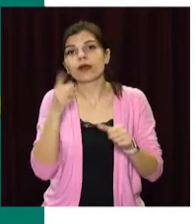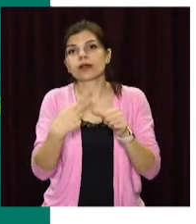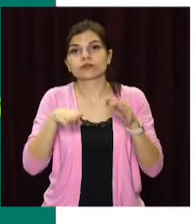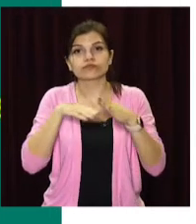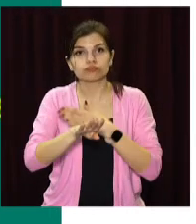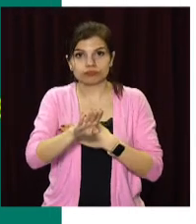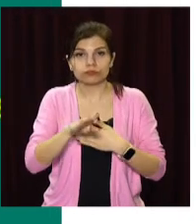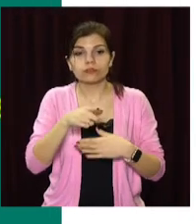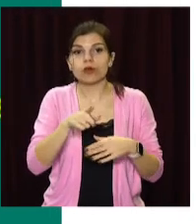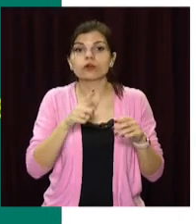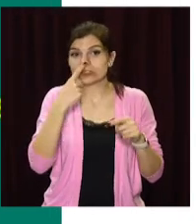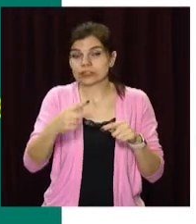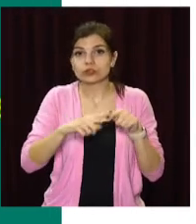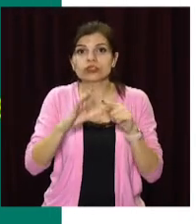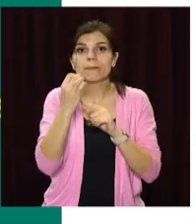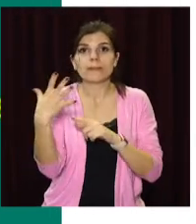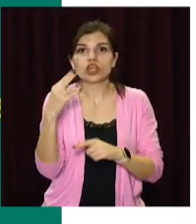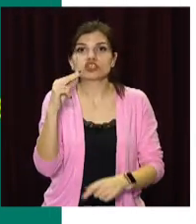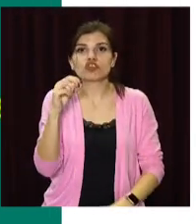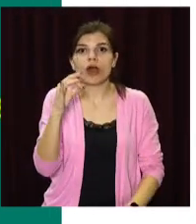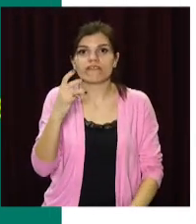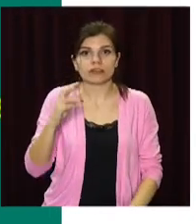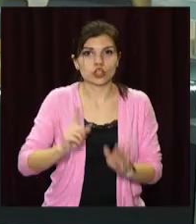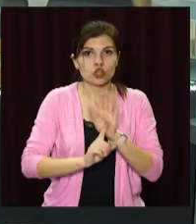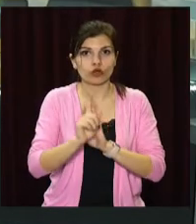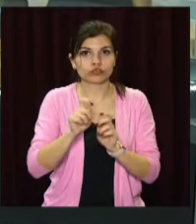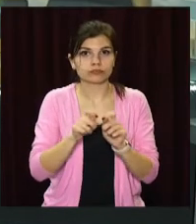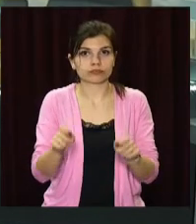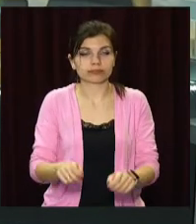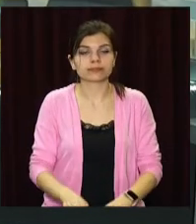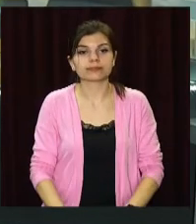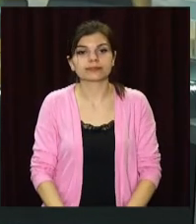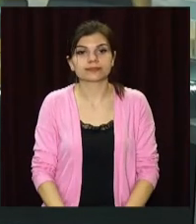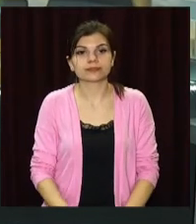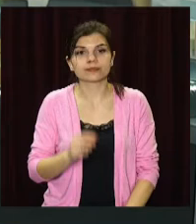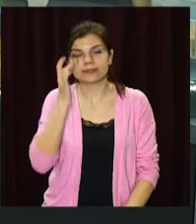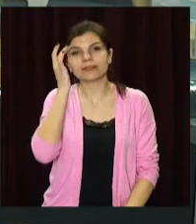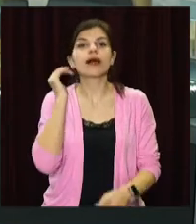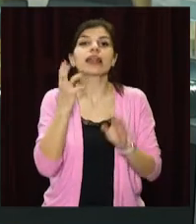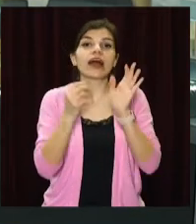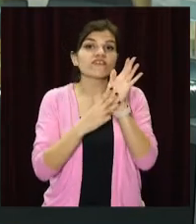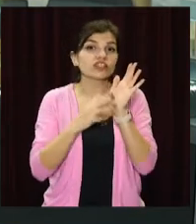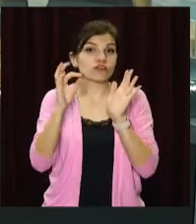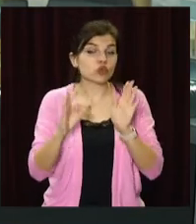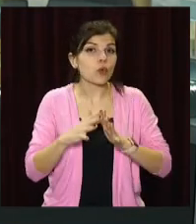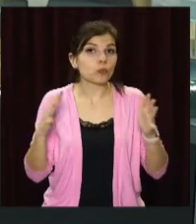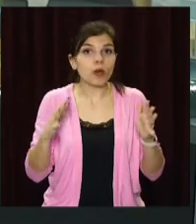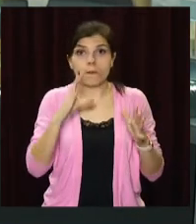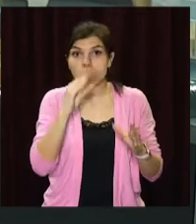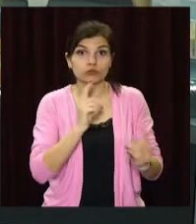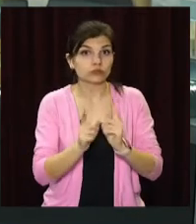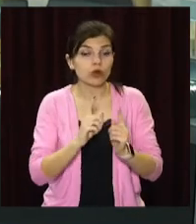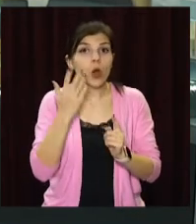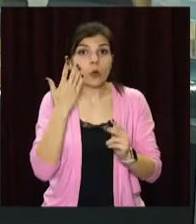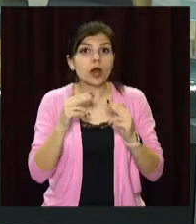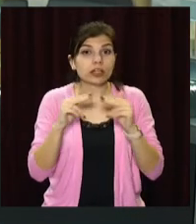роздрукувати. Новація почне діяти з 15 червня. На 8% збільшили кількість маршруток. Коли